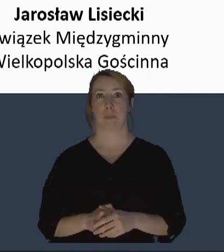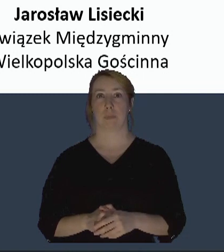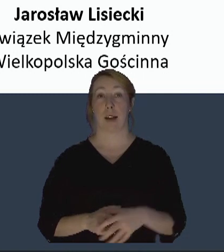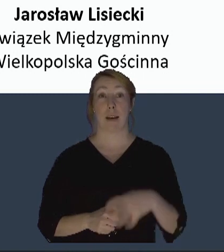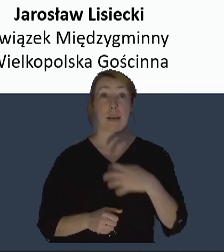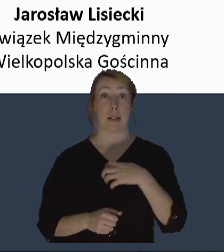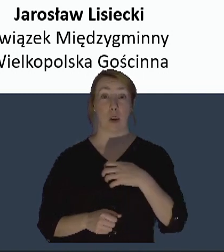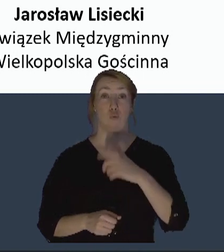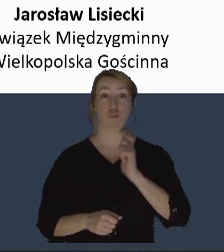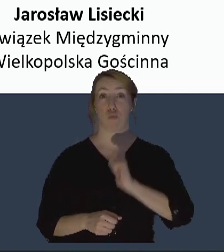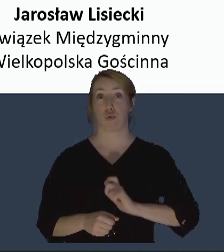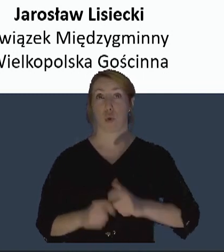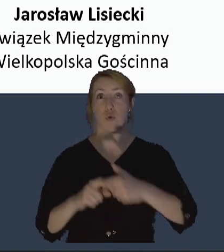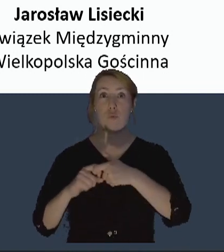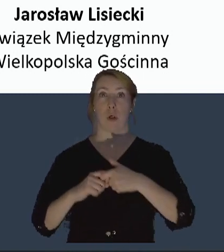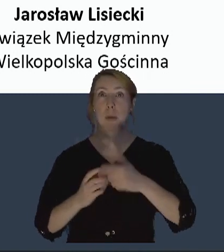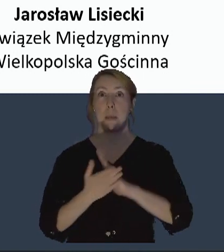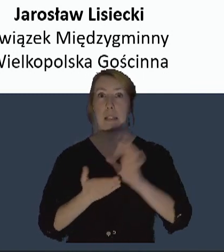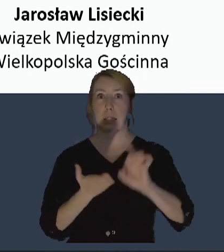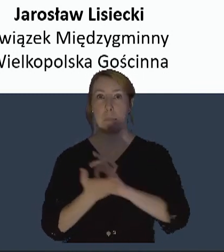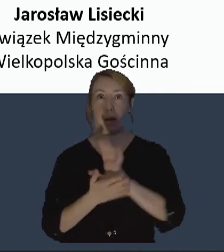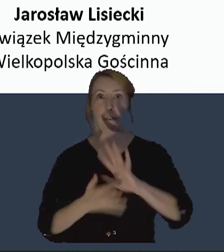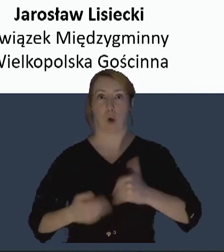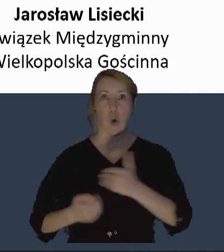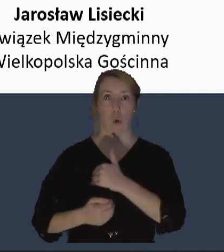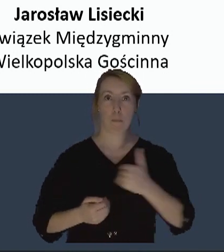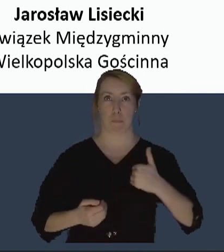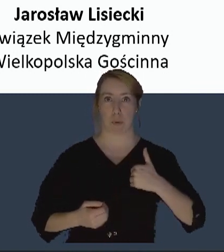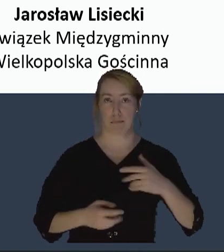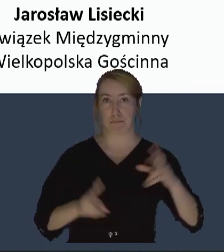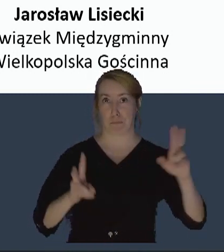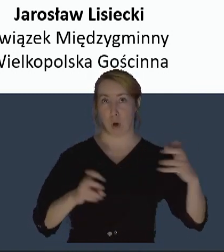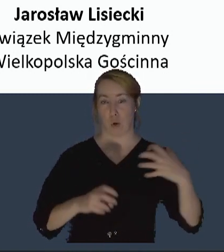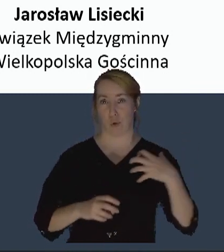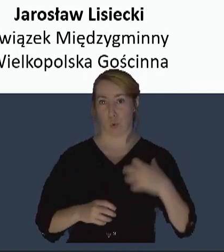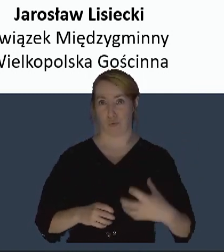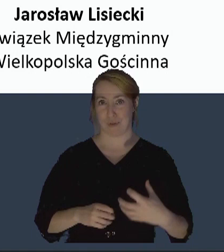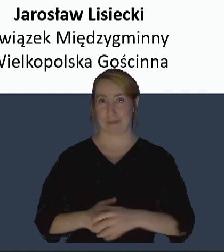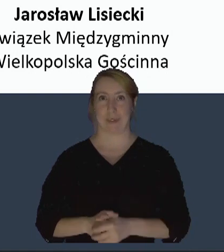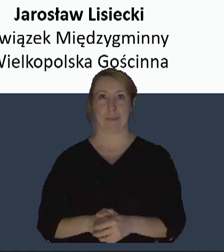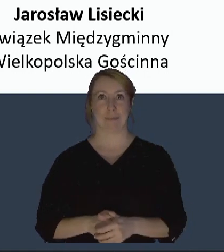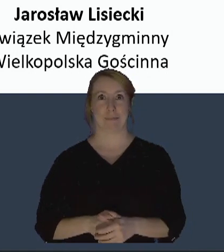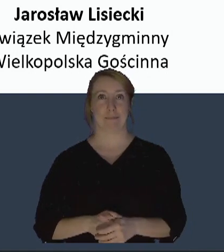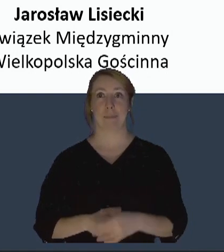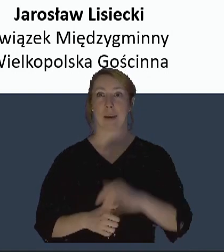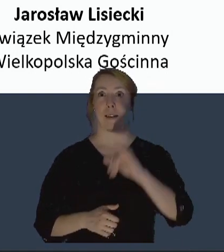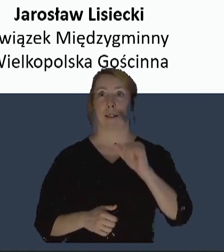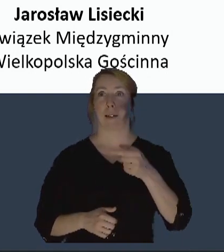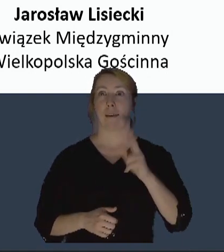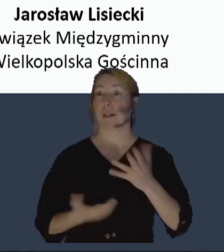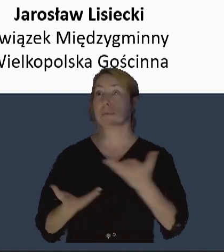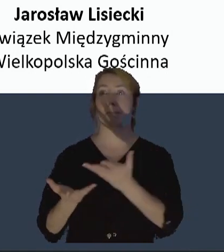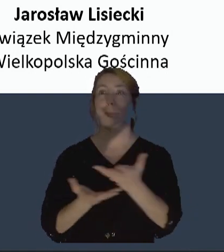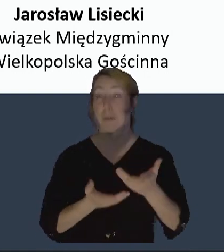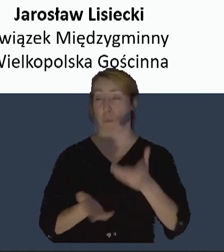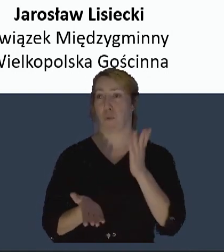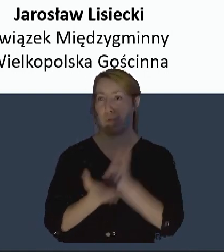dyrektor Biura Związku Międzygminnego Wielkopolska Gościnna. Jarku, gdzie jesteś? Jest.